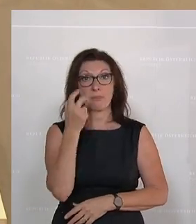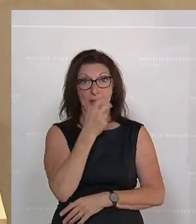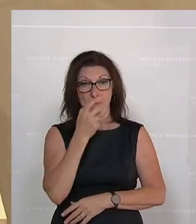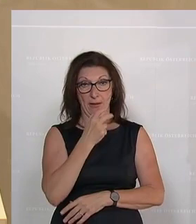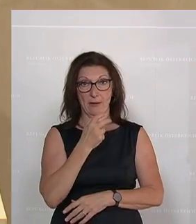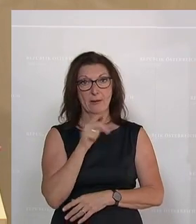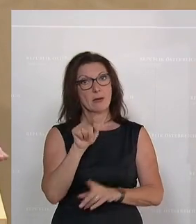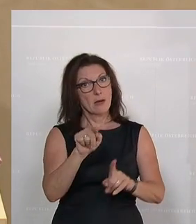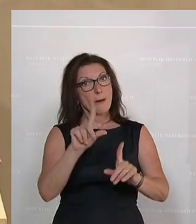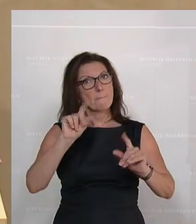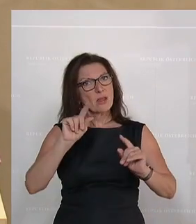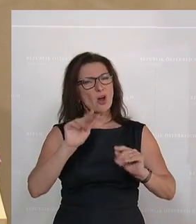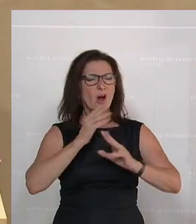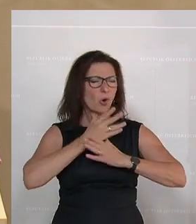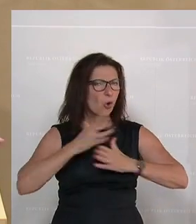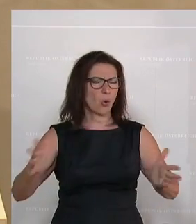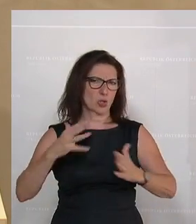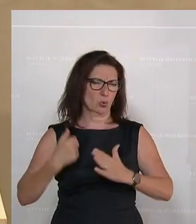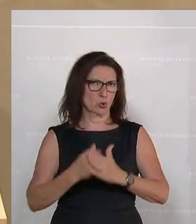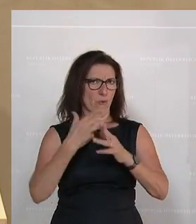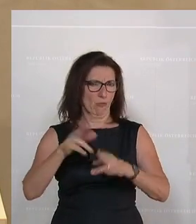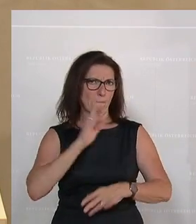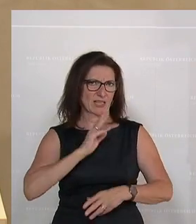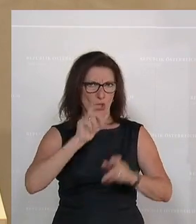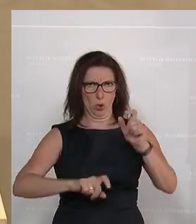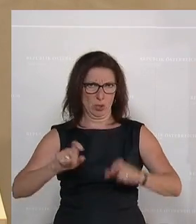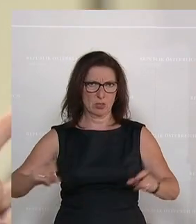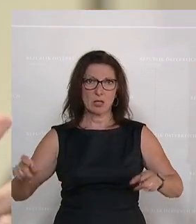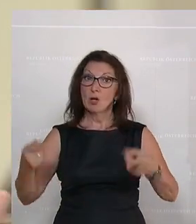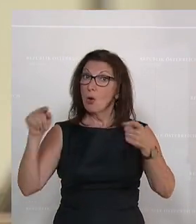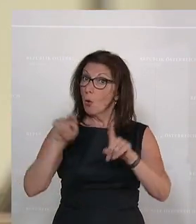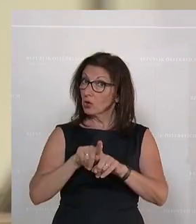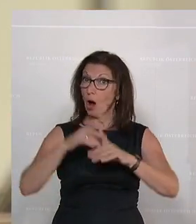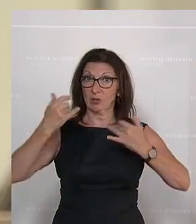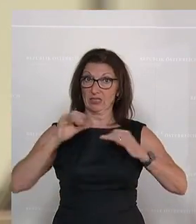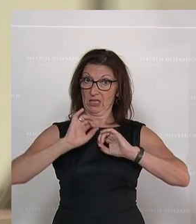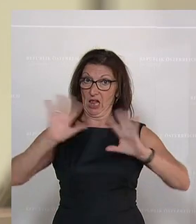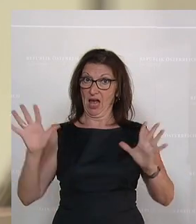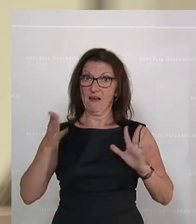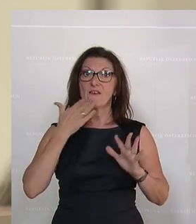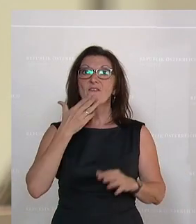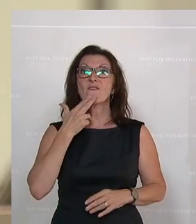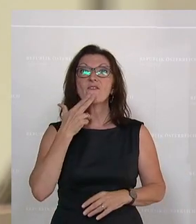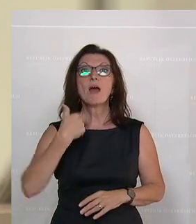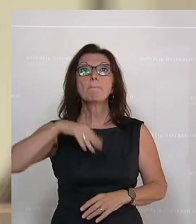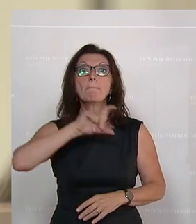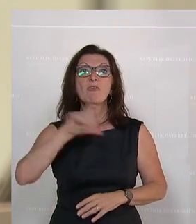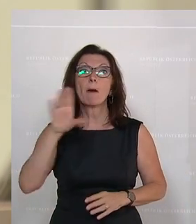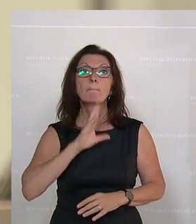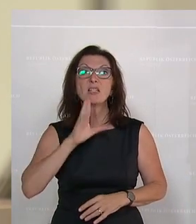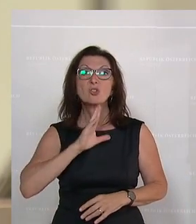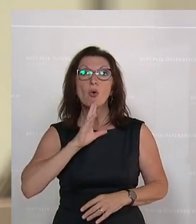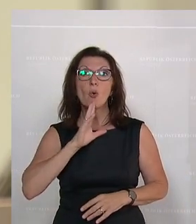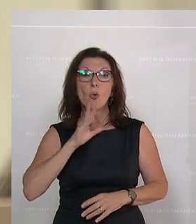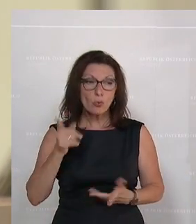stärkung eine deutliche unterstützung des erwähnten ist innen und auch das geregelt ist dass wir mehrfach pensionen bezogen werden klar ist dass nicht mehrfach